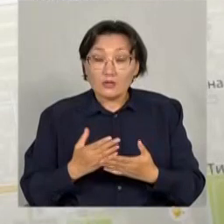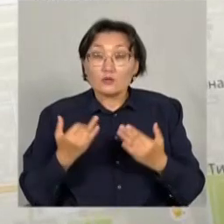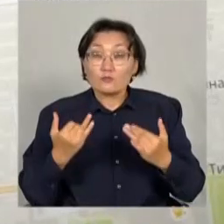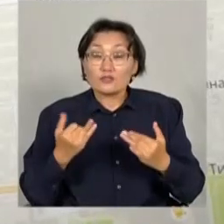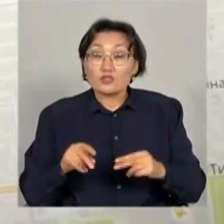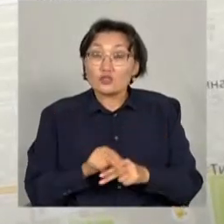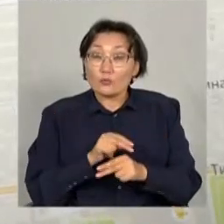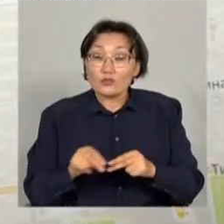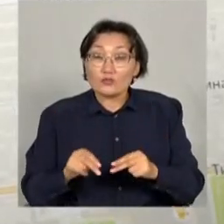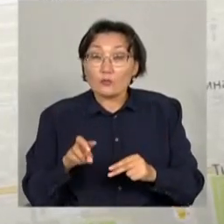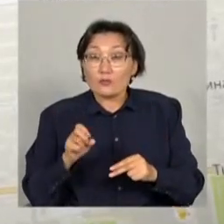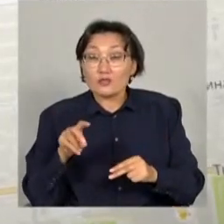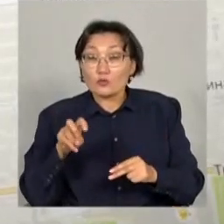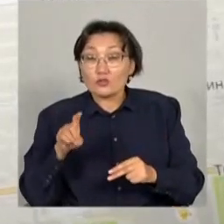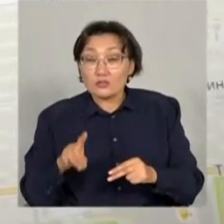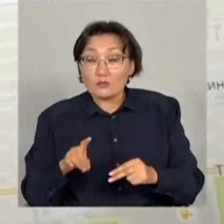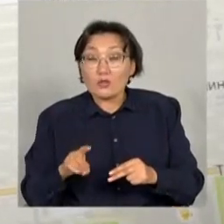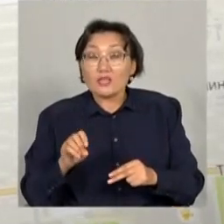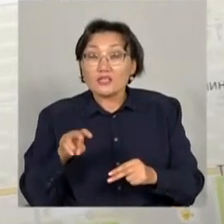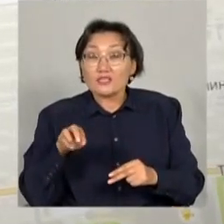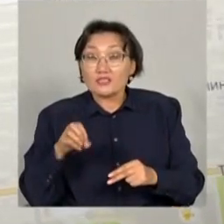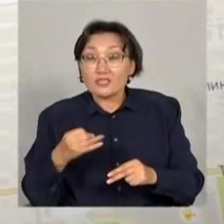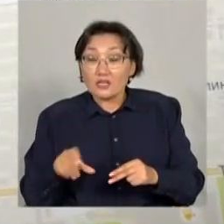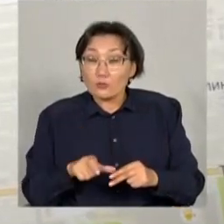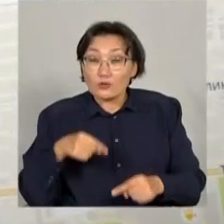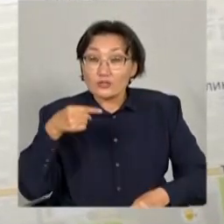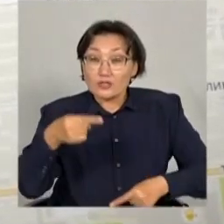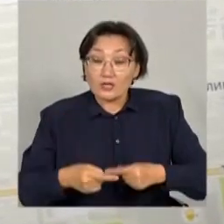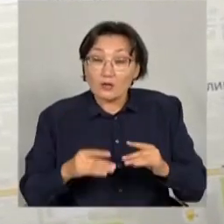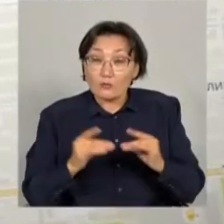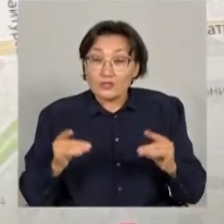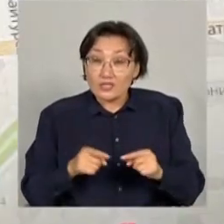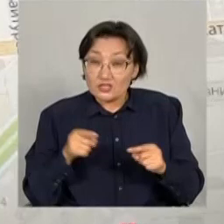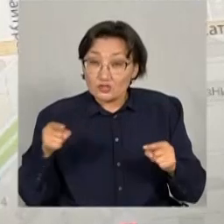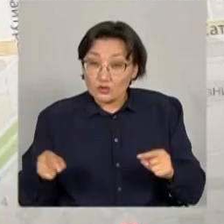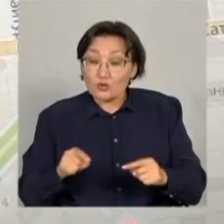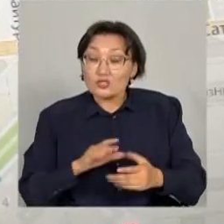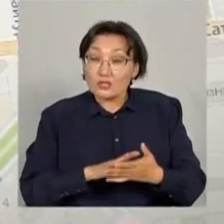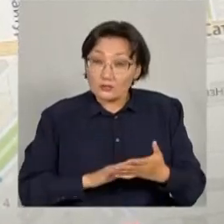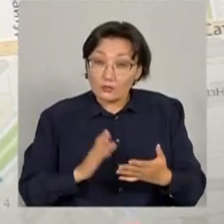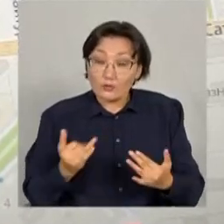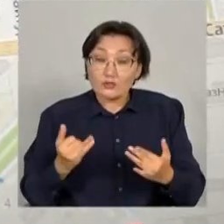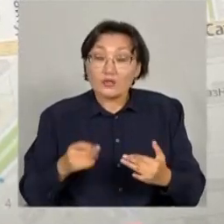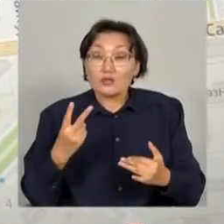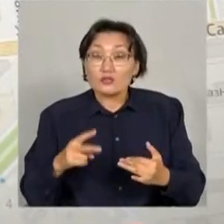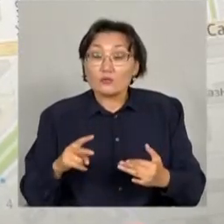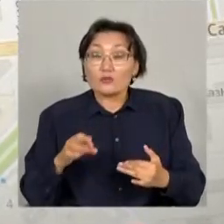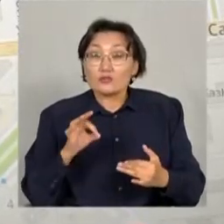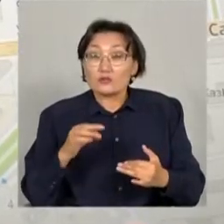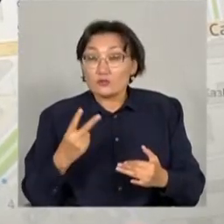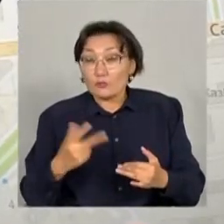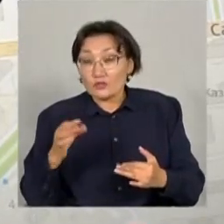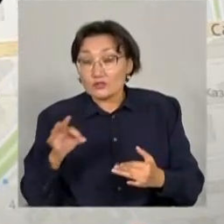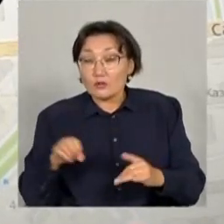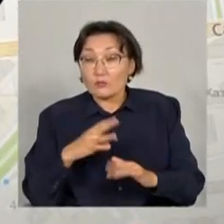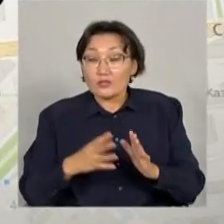Ендігі жөндеу Байтұрсынұлы көшесінен Есентай өзені арқылы өтетін көпірге дейінгі учаскеде жалғасады. Бүгін 23:00-ден 19-шы